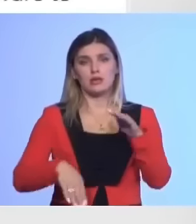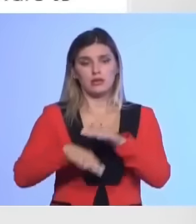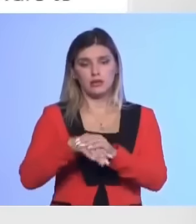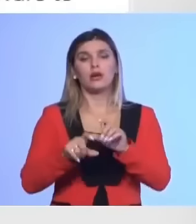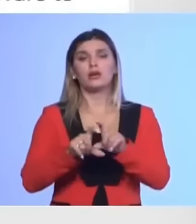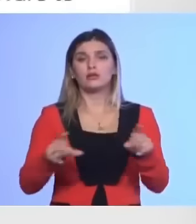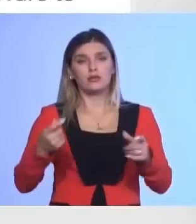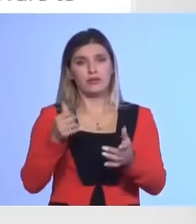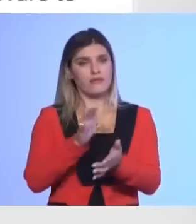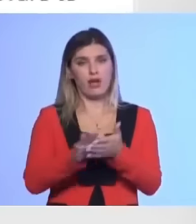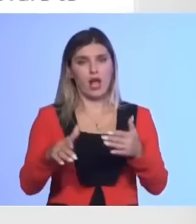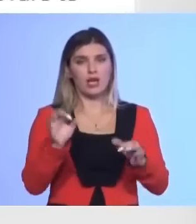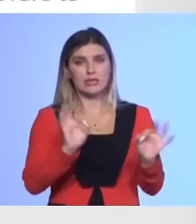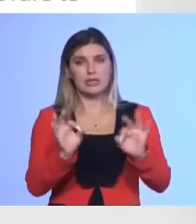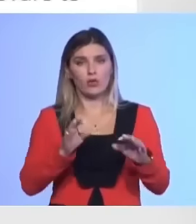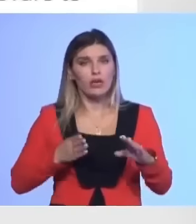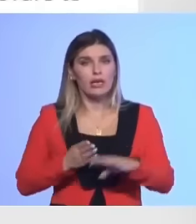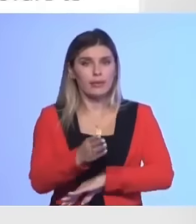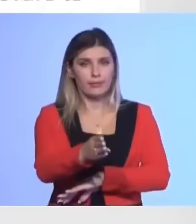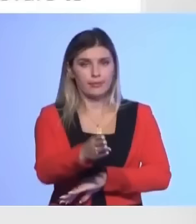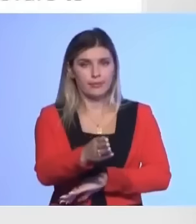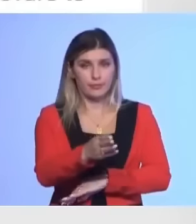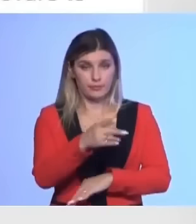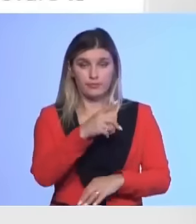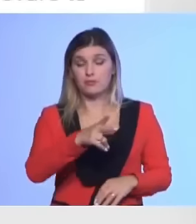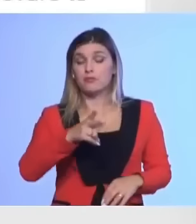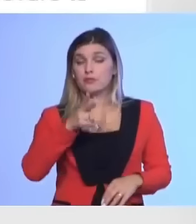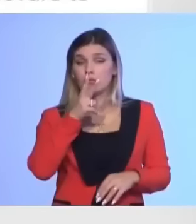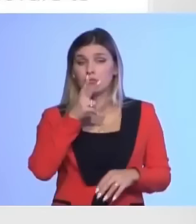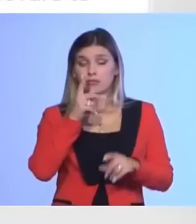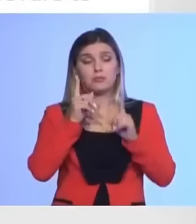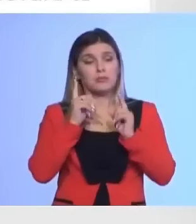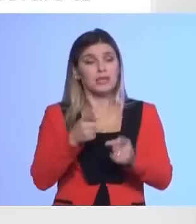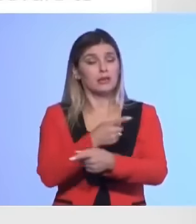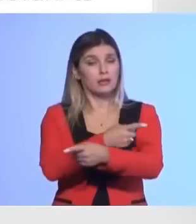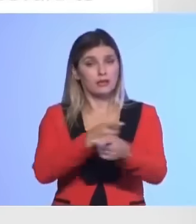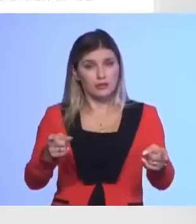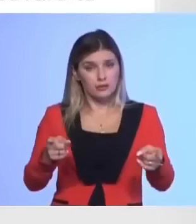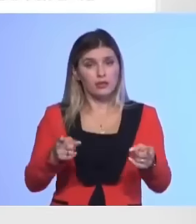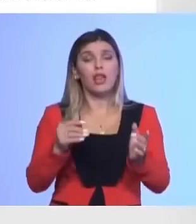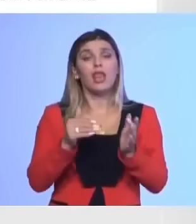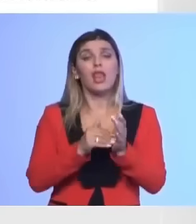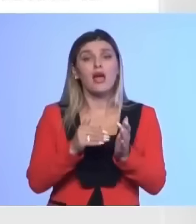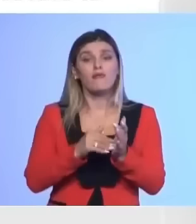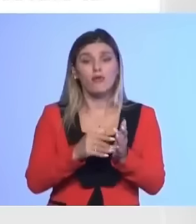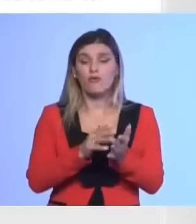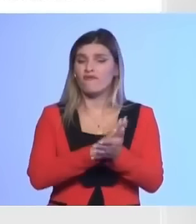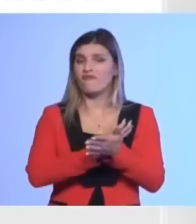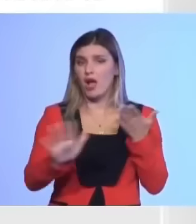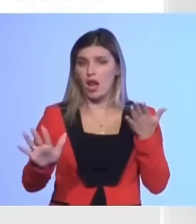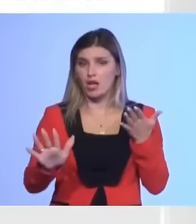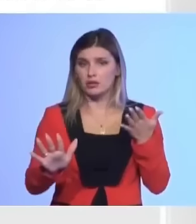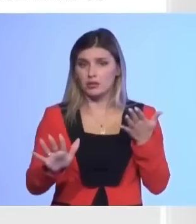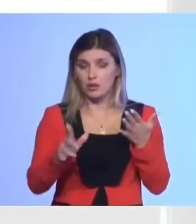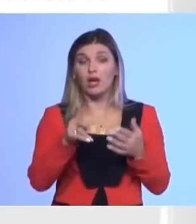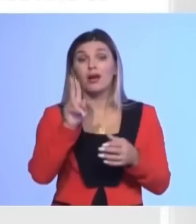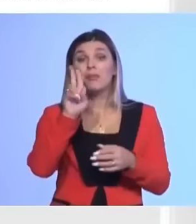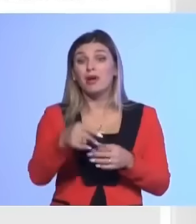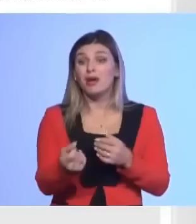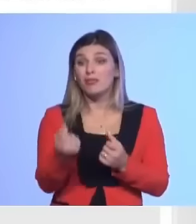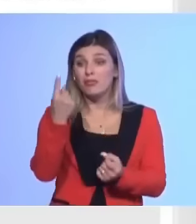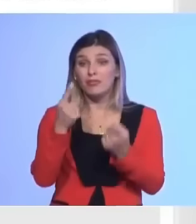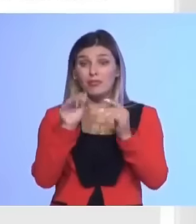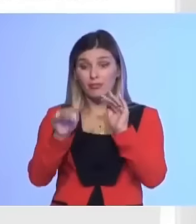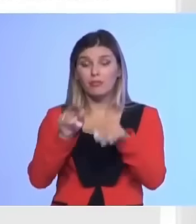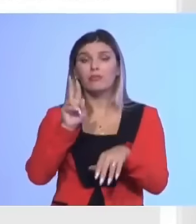që janë ballafaquar me raste të tilla, ku është kërkuar të paguajnë për polisën kufitare, e që do duhet ta merrnin falas që raste të tilla raportojnë tek